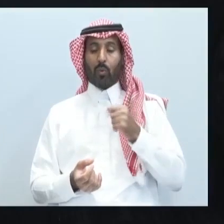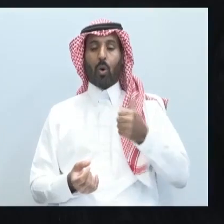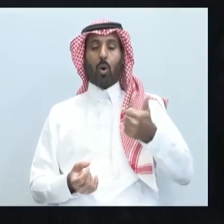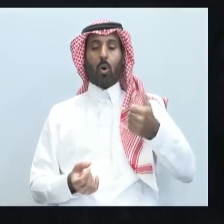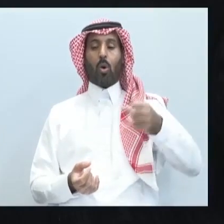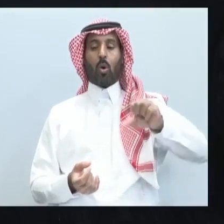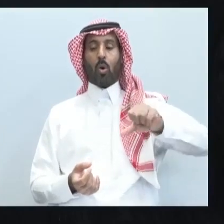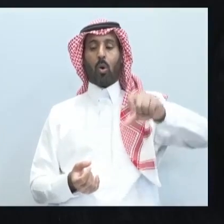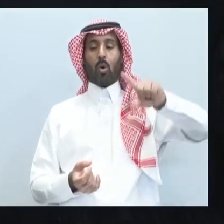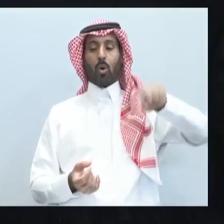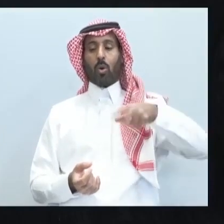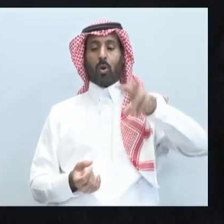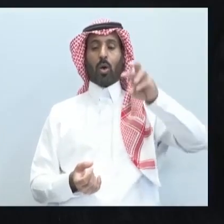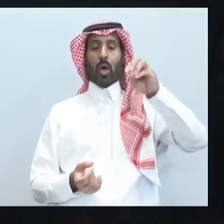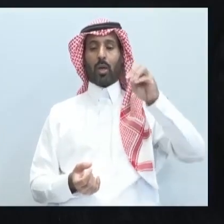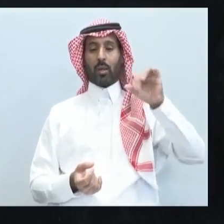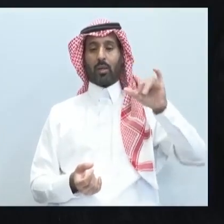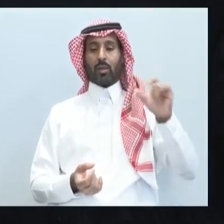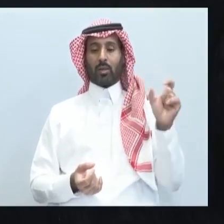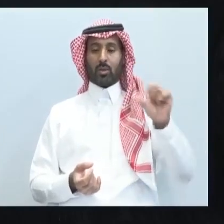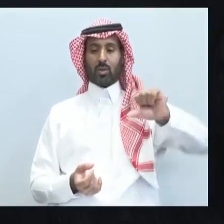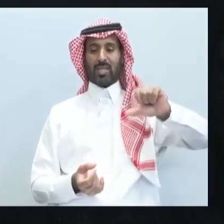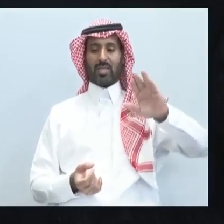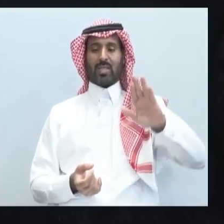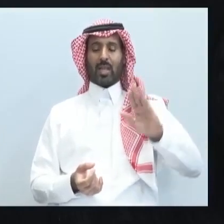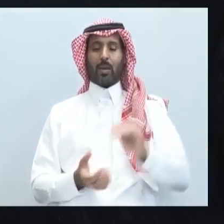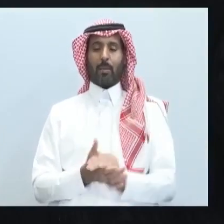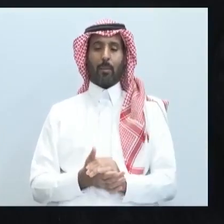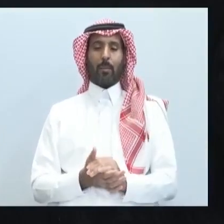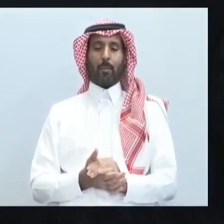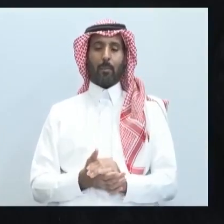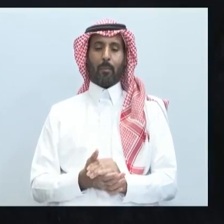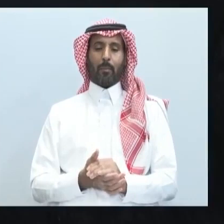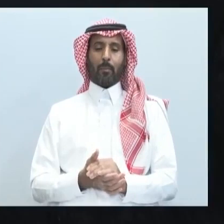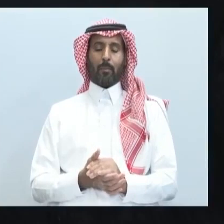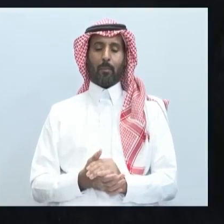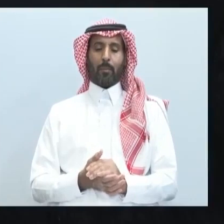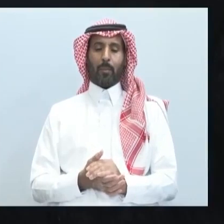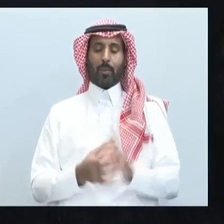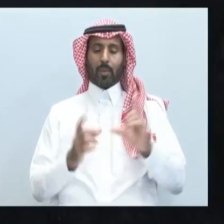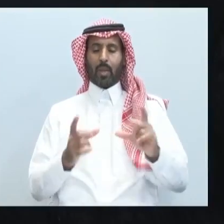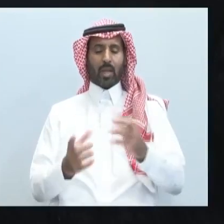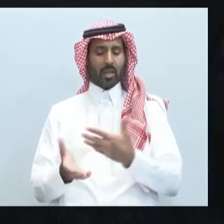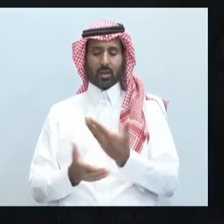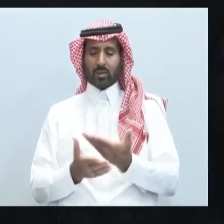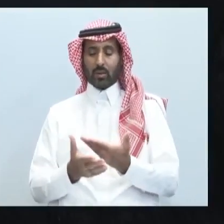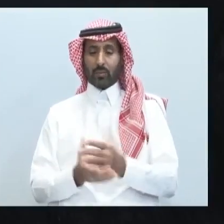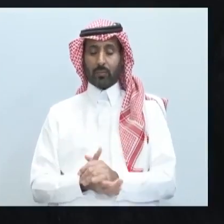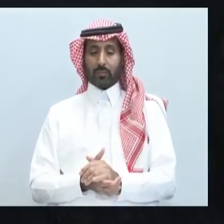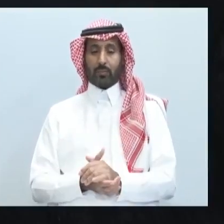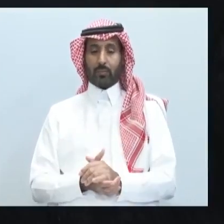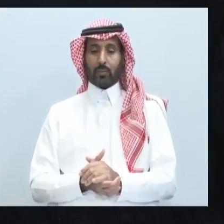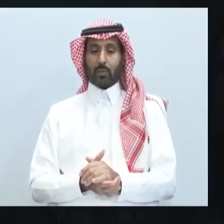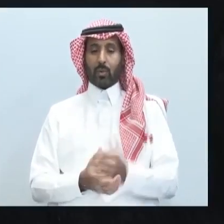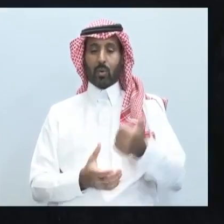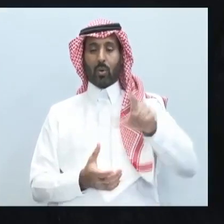ثلاثه نماذج لمين لتعريف الاحماض والقواعد او تفسير الاحماض او القواعد او تفسير سلوك الاحماض والقواعد اول شيء